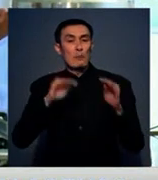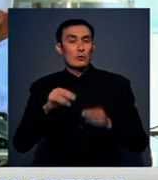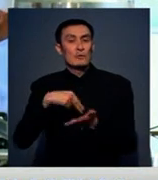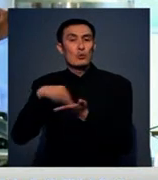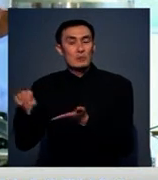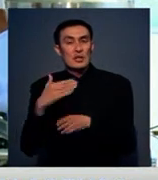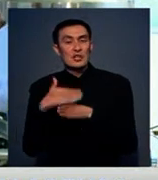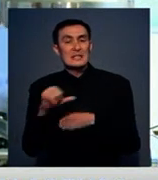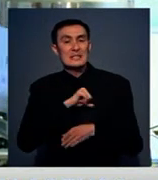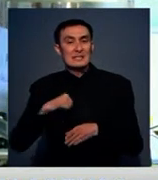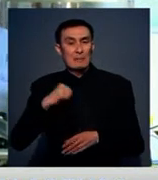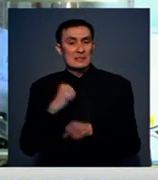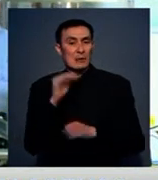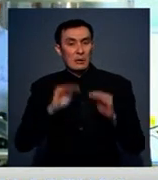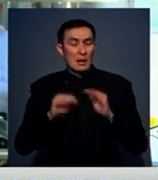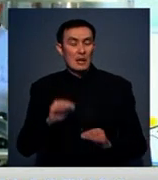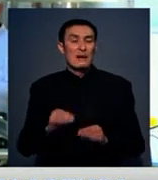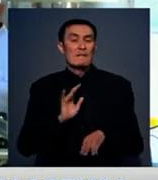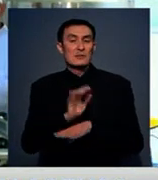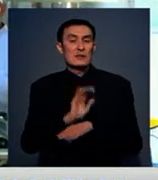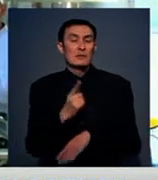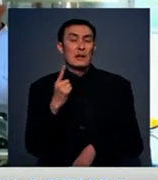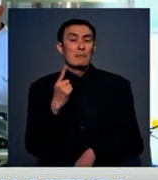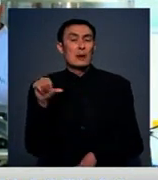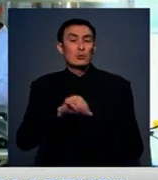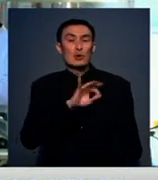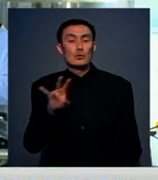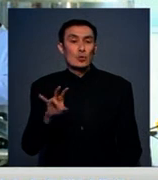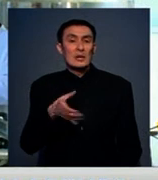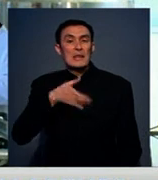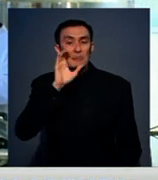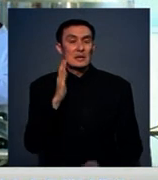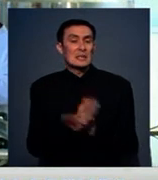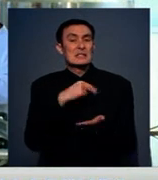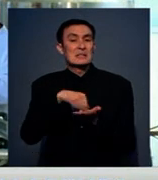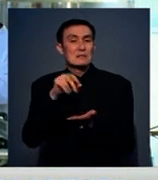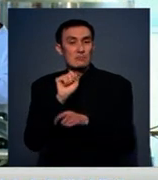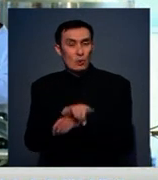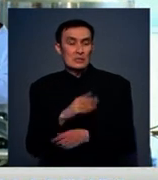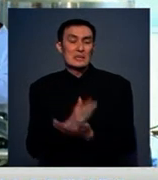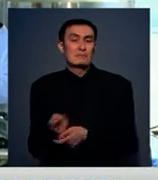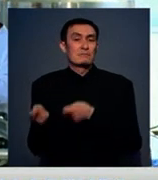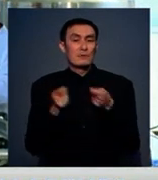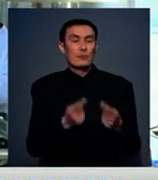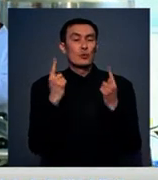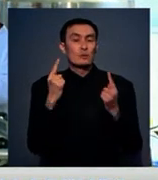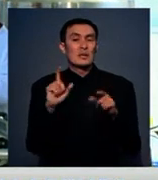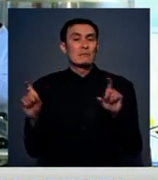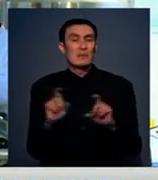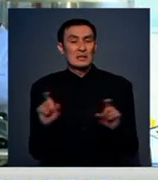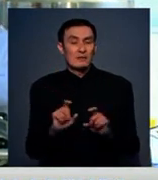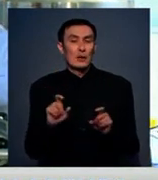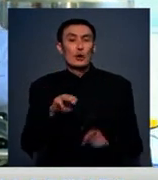купил, часть собрал сам. Выпускаем до 1,5 тонн напитка в сутки. Спрос есть. Сейчас налажены поставки крупные торговые